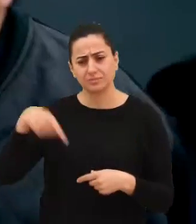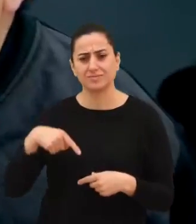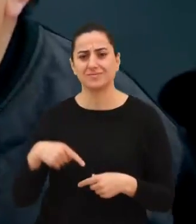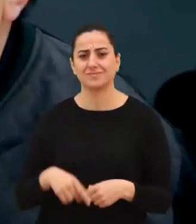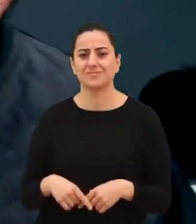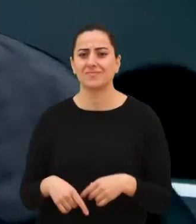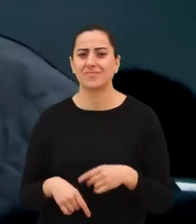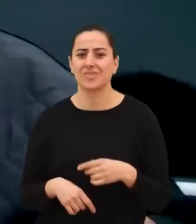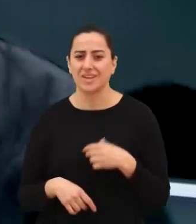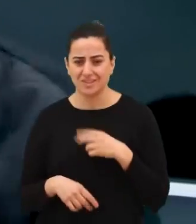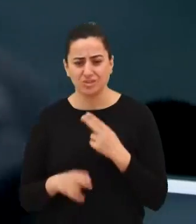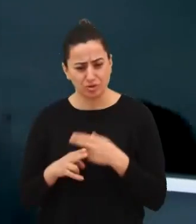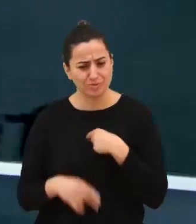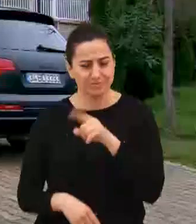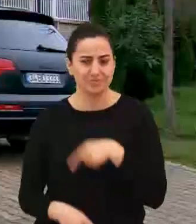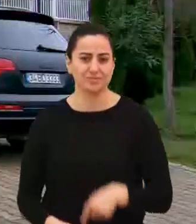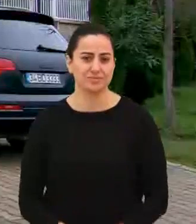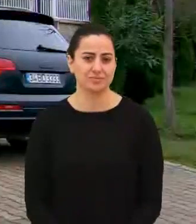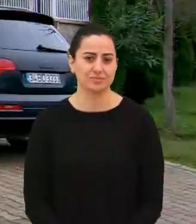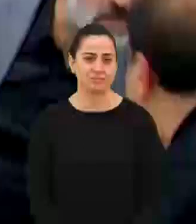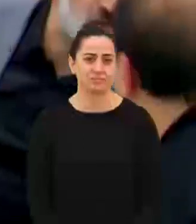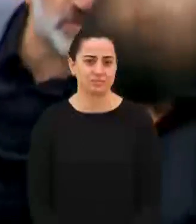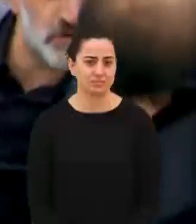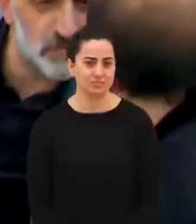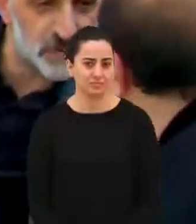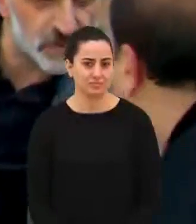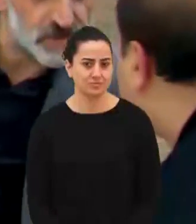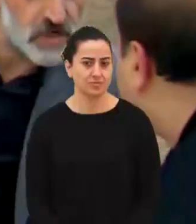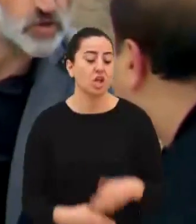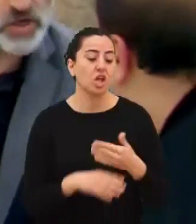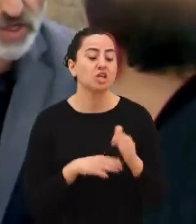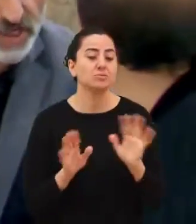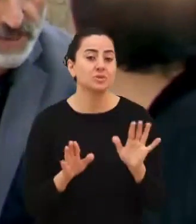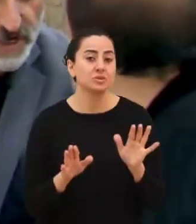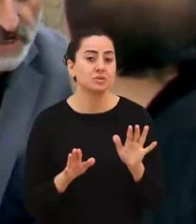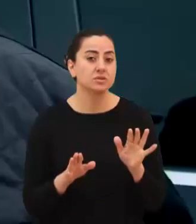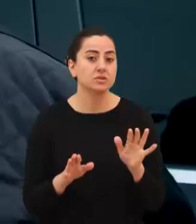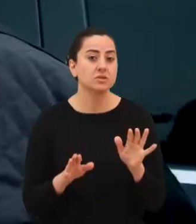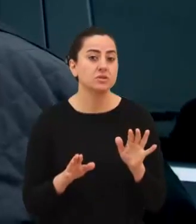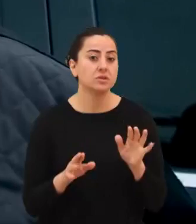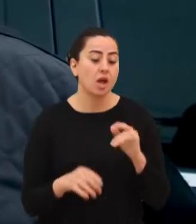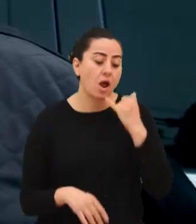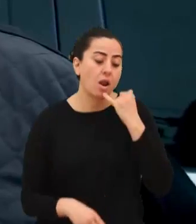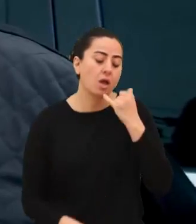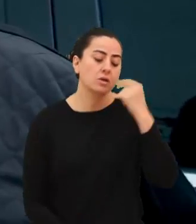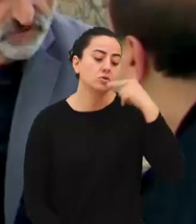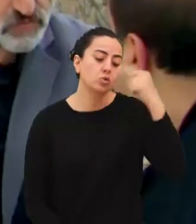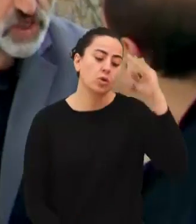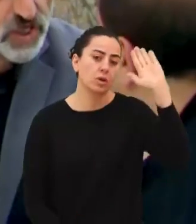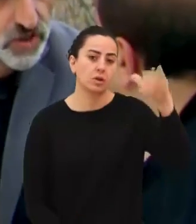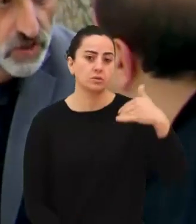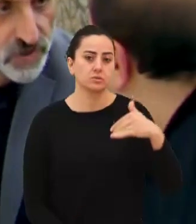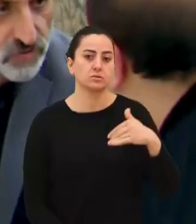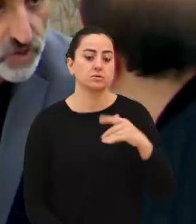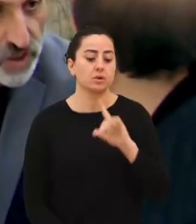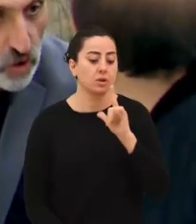Yani tatlı çağır gelin ben. Geçti Borun Pazarı. Süreyi şeniydi. Ara telefonu çağır gelsin. Bir